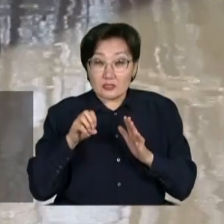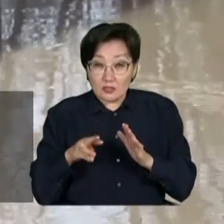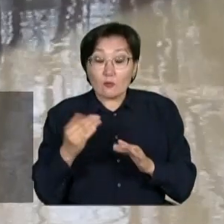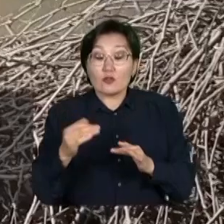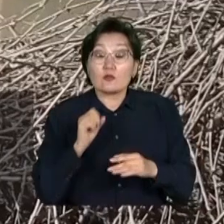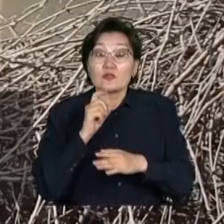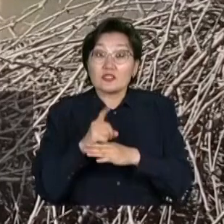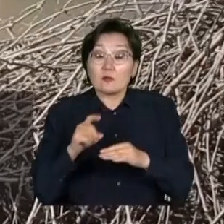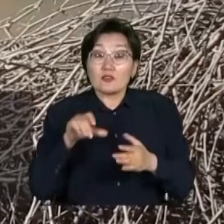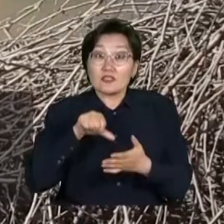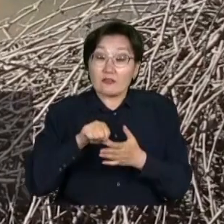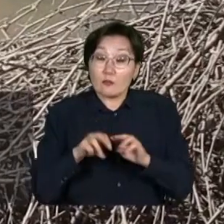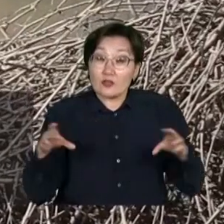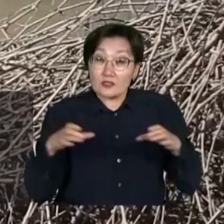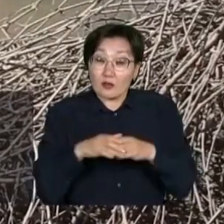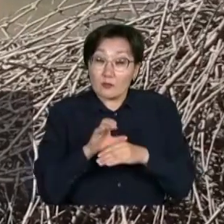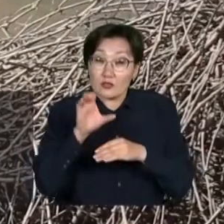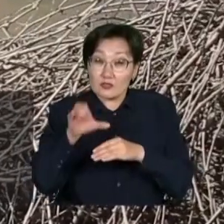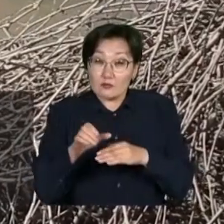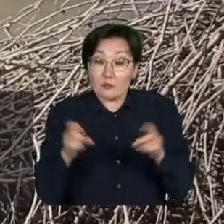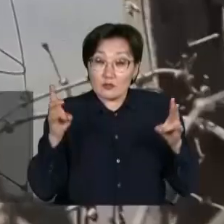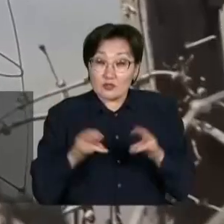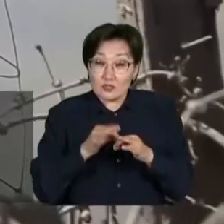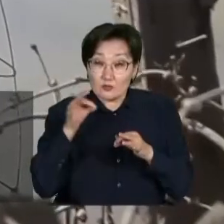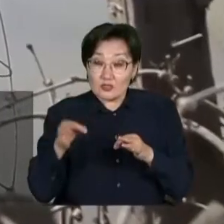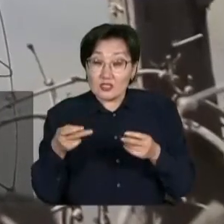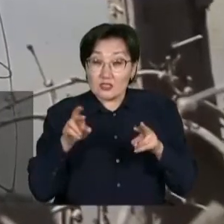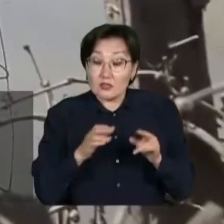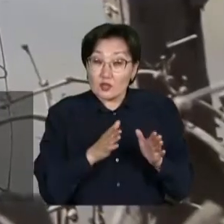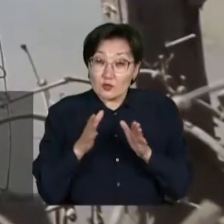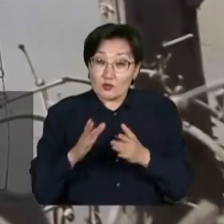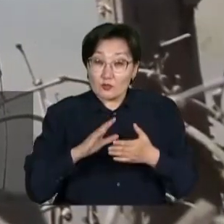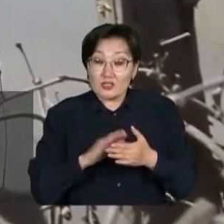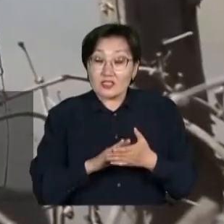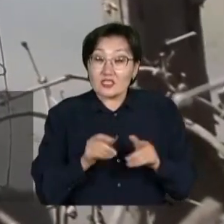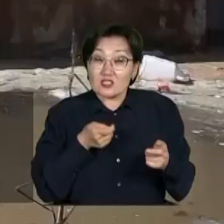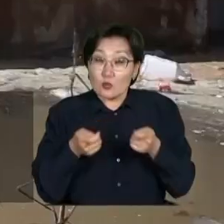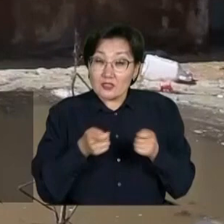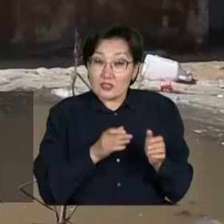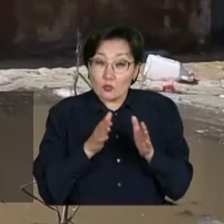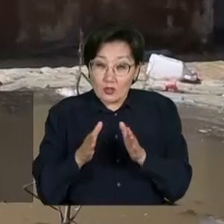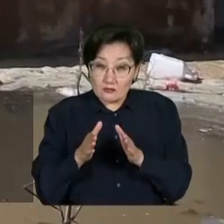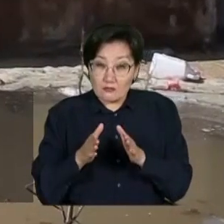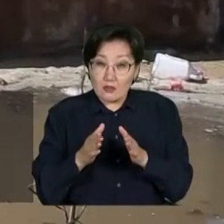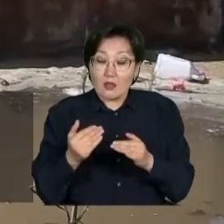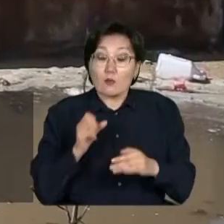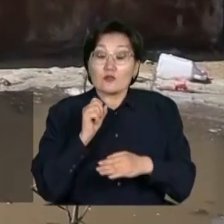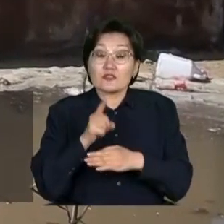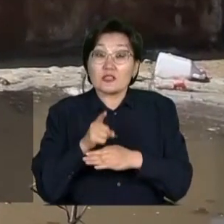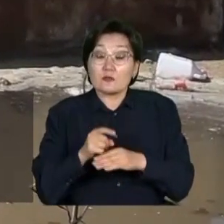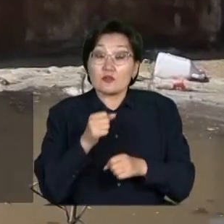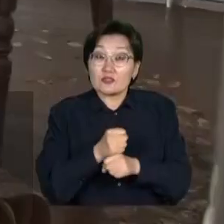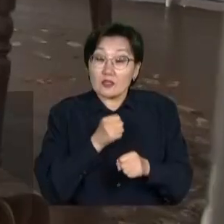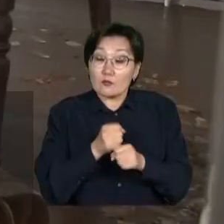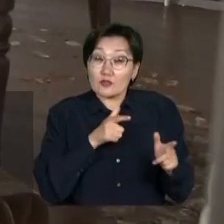его поручению, члены правительства направлены в пострадавшие регионы для стабилизации и координации ситуации. Им поручено